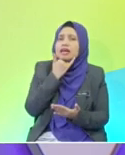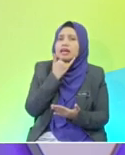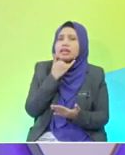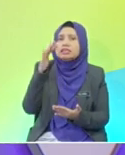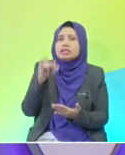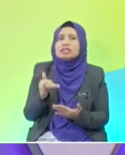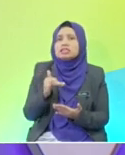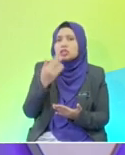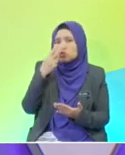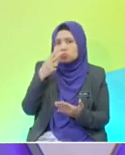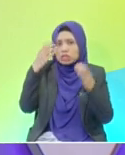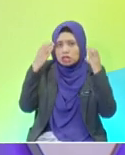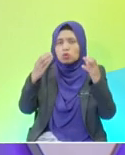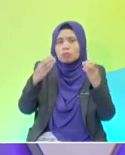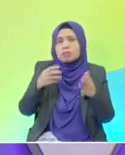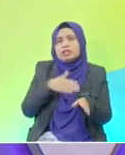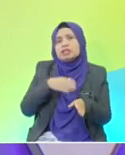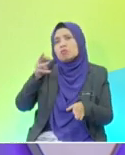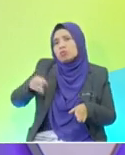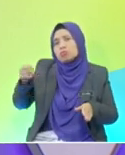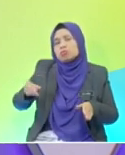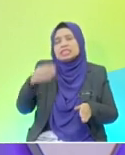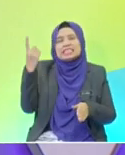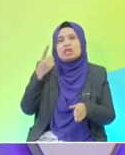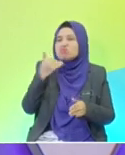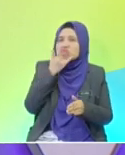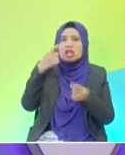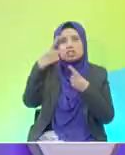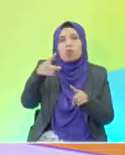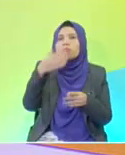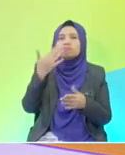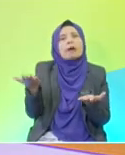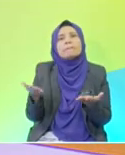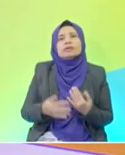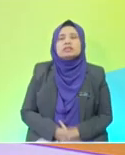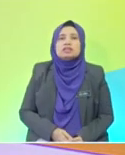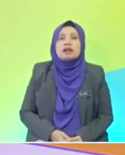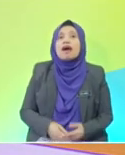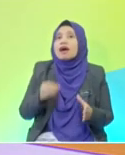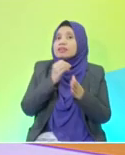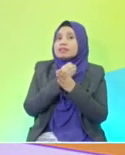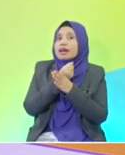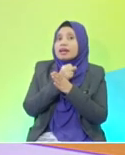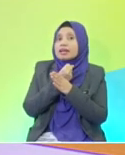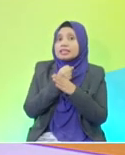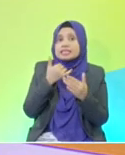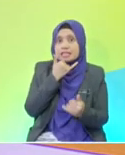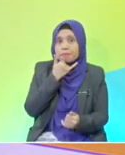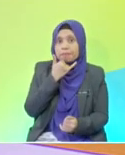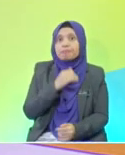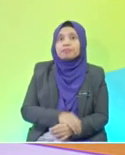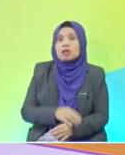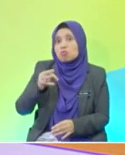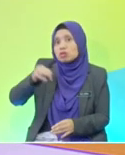nampak pada murid-murid gitu mungkin juga boleh konsisten Oke antara kesilapan silapan yang biasa